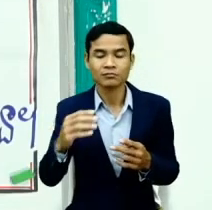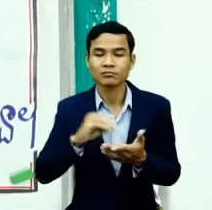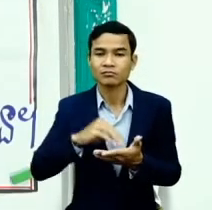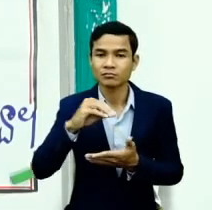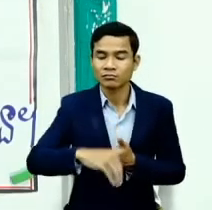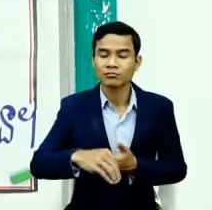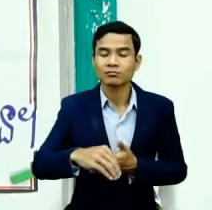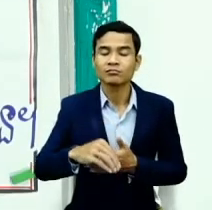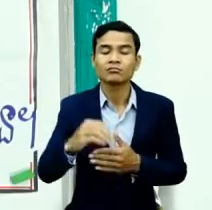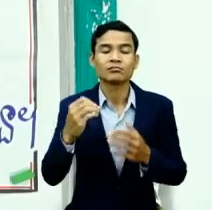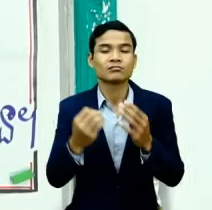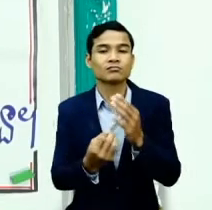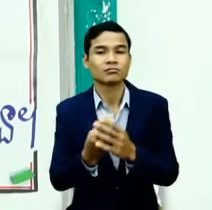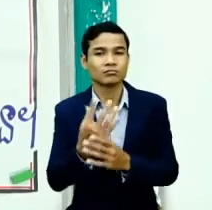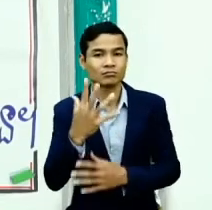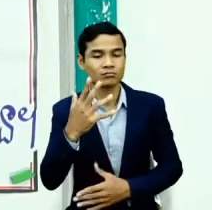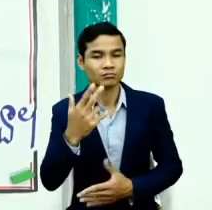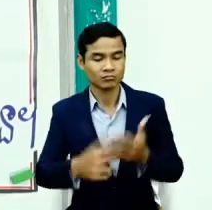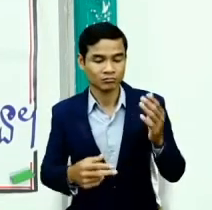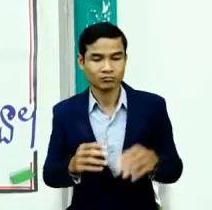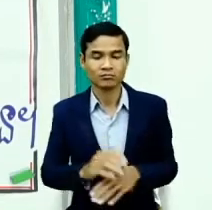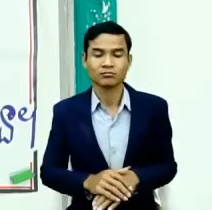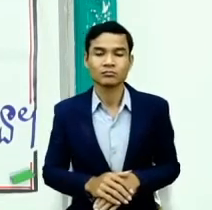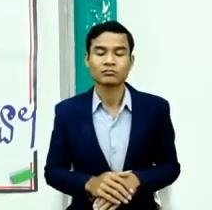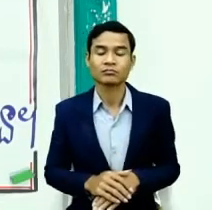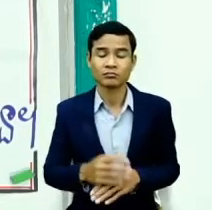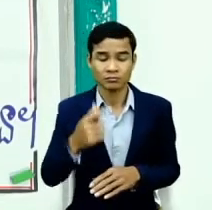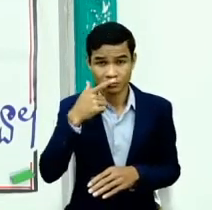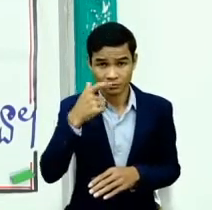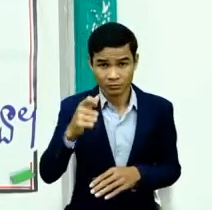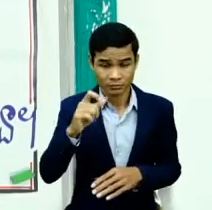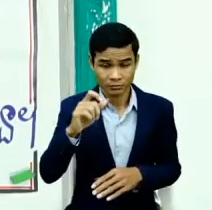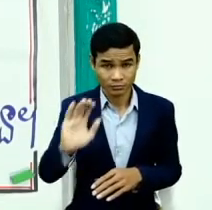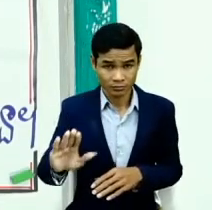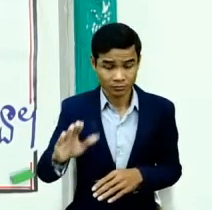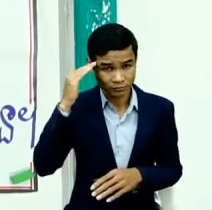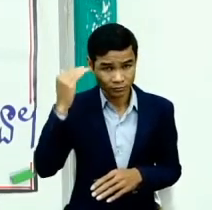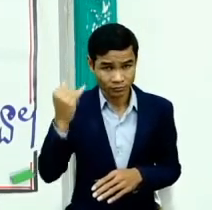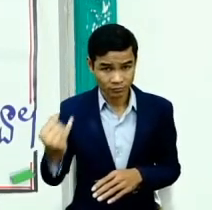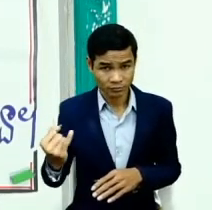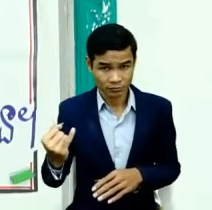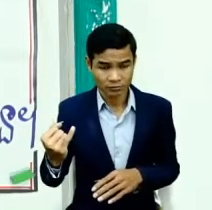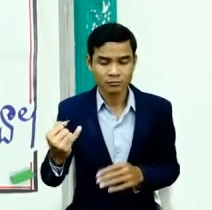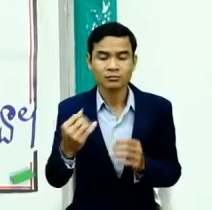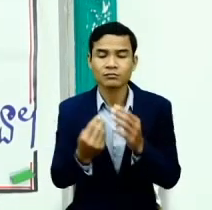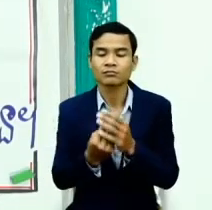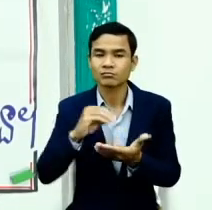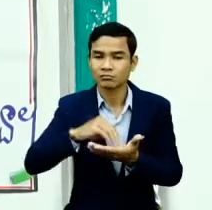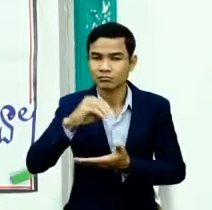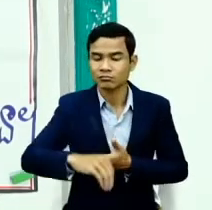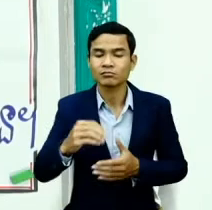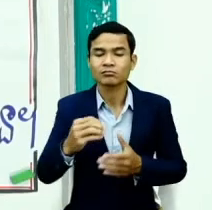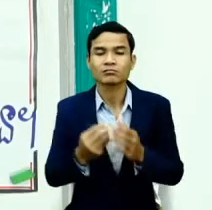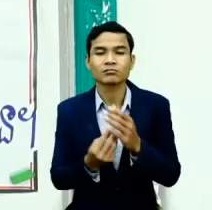con chà ta ở bốc ốt đắm đầm nắm ở vấy khá đáy con